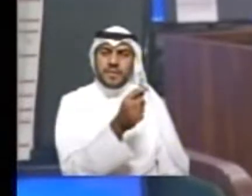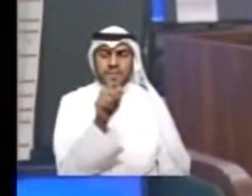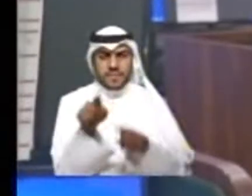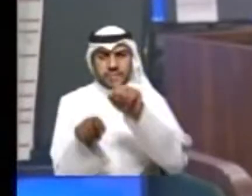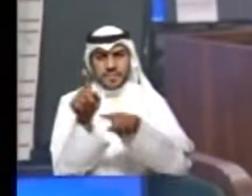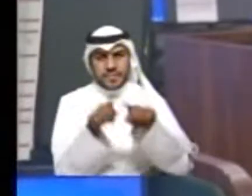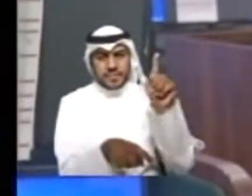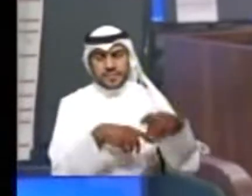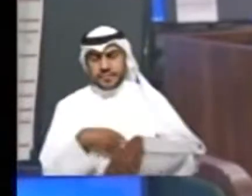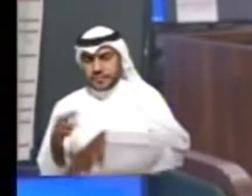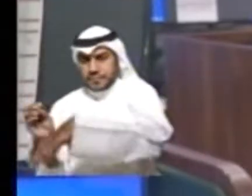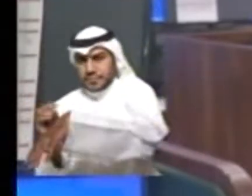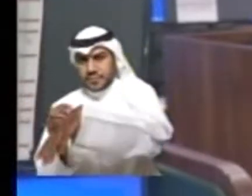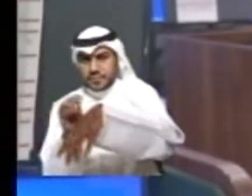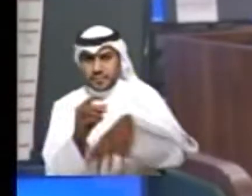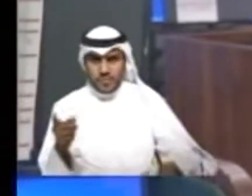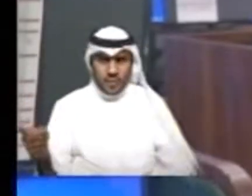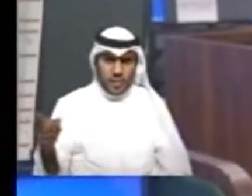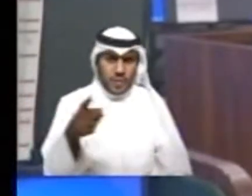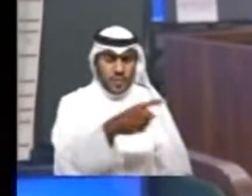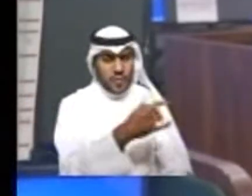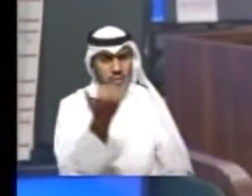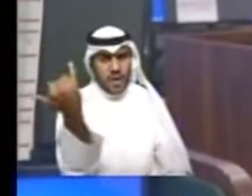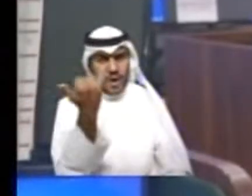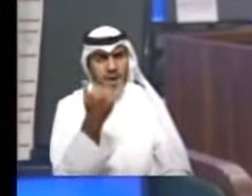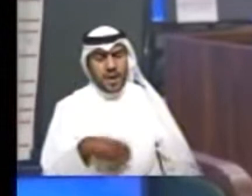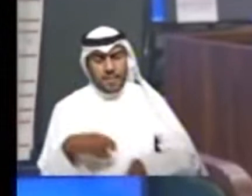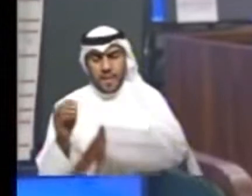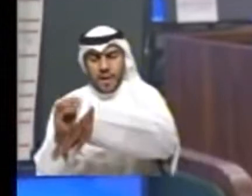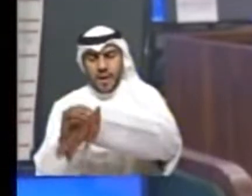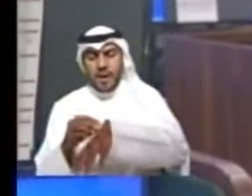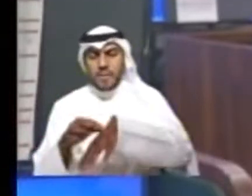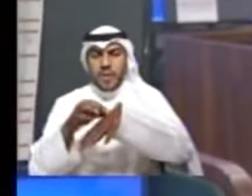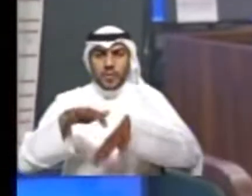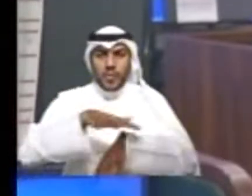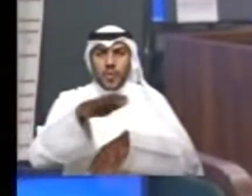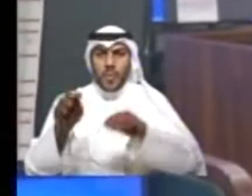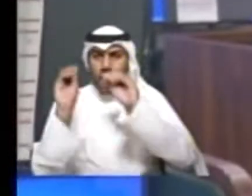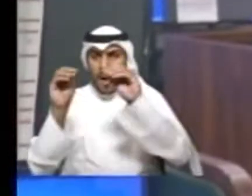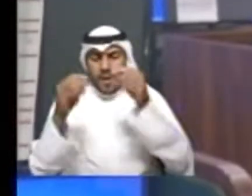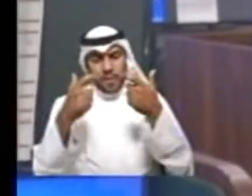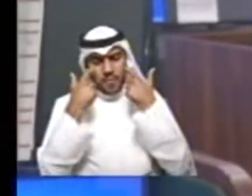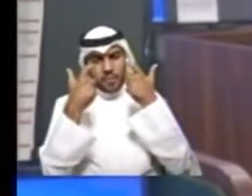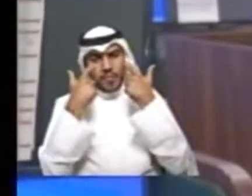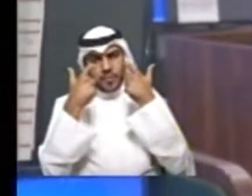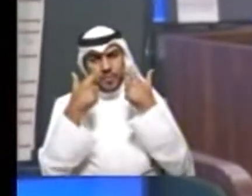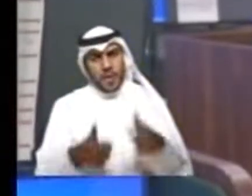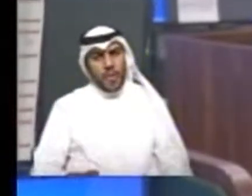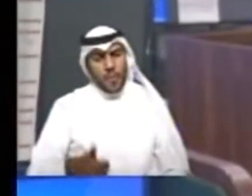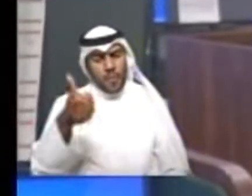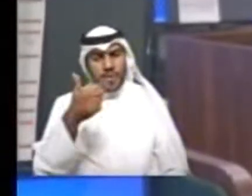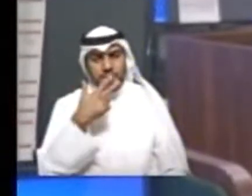نظل ننوه ونبلغ المواطنين والوافدين بأخذ الحيط والحذر والالتزام بمبدأ الأمن